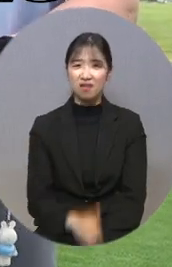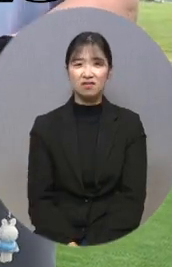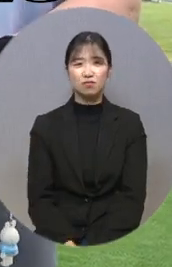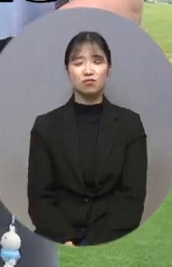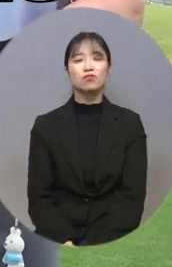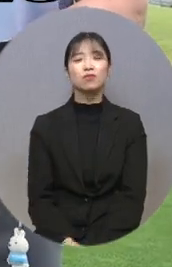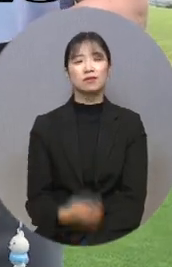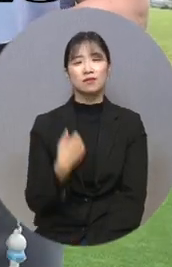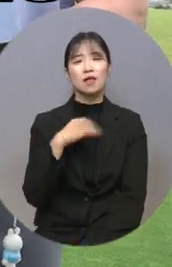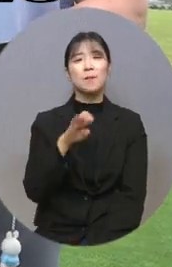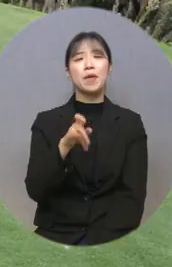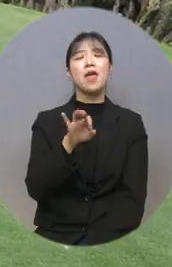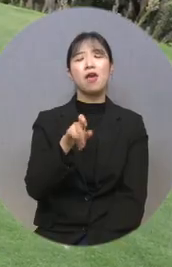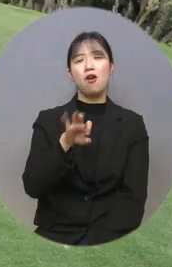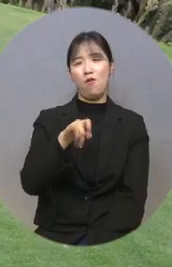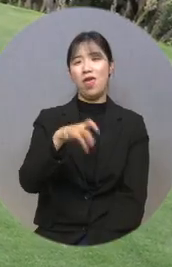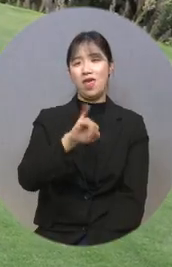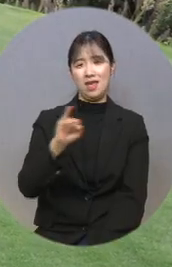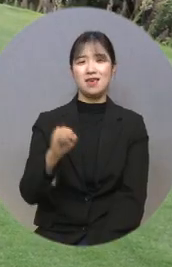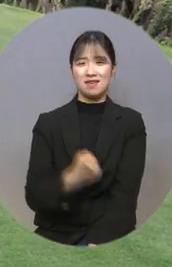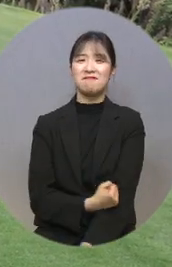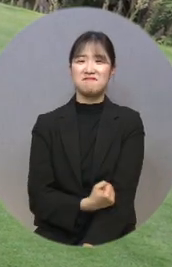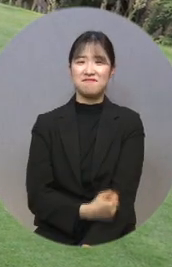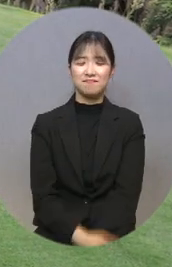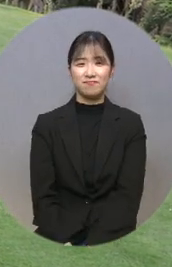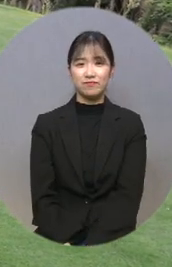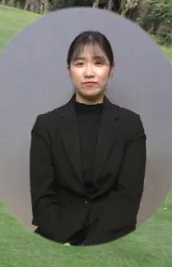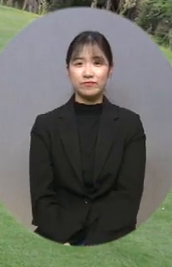그냥 페어웨이 갖다 주서.